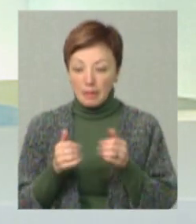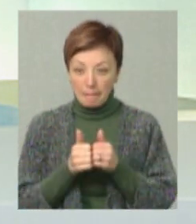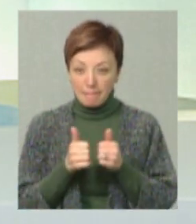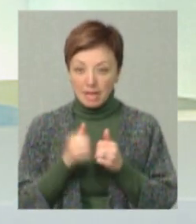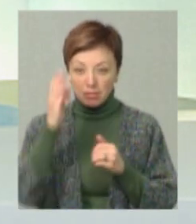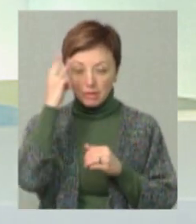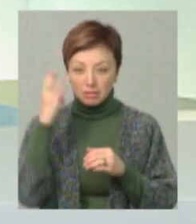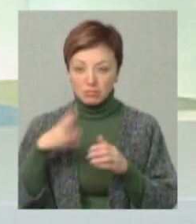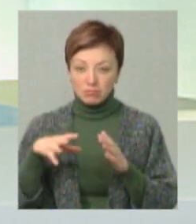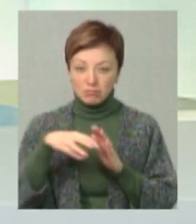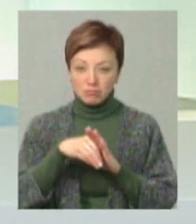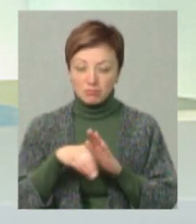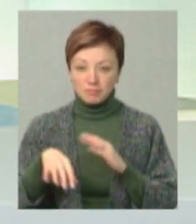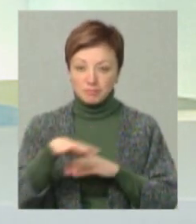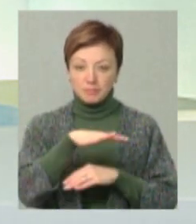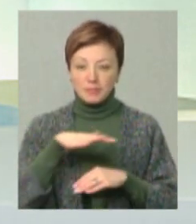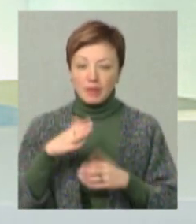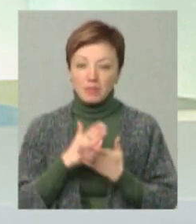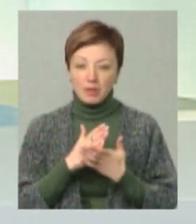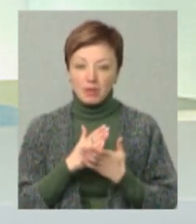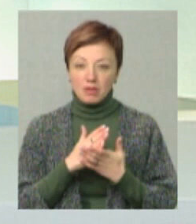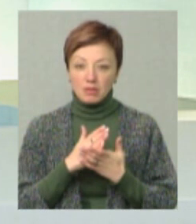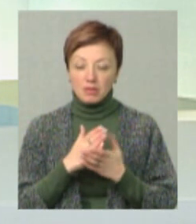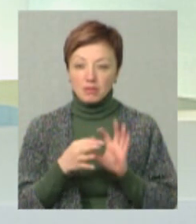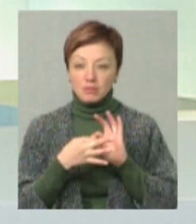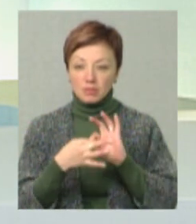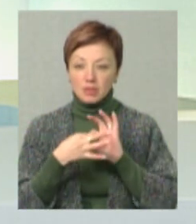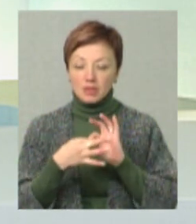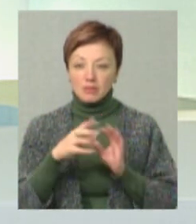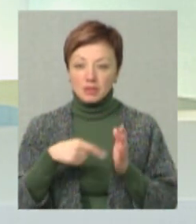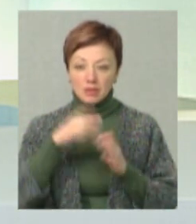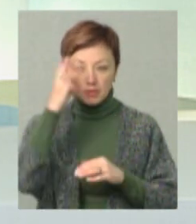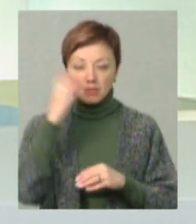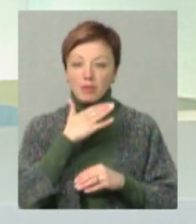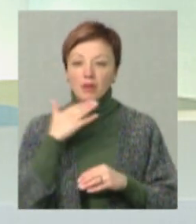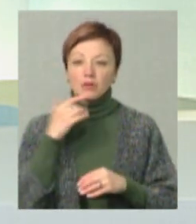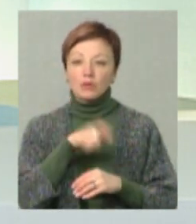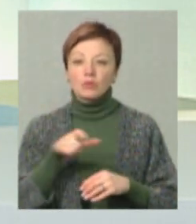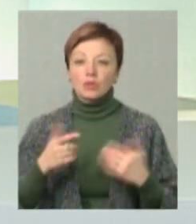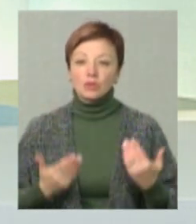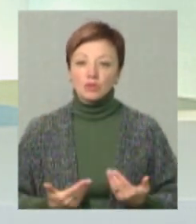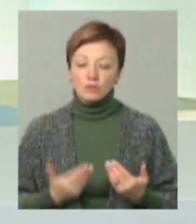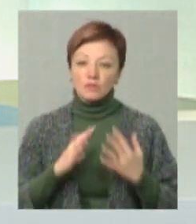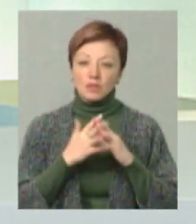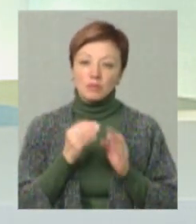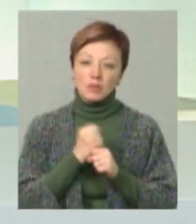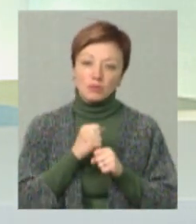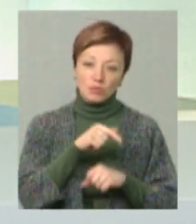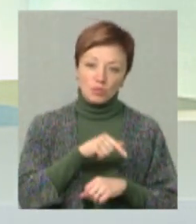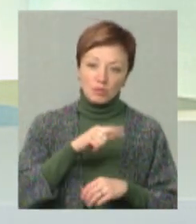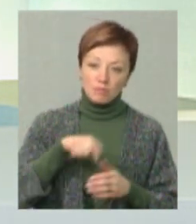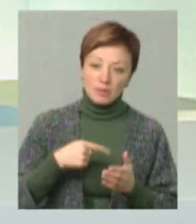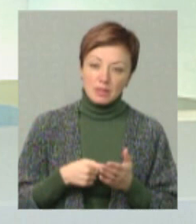навколо міста Хмельницького мають гарне з'єднання з містом Хмельницьким, багато людей живуть в селі,